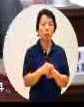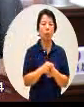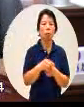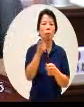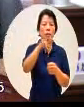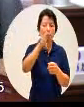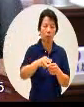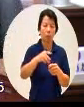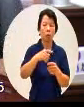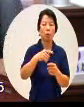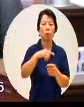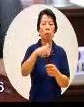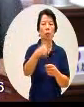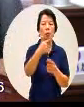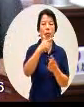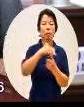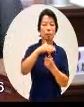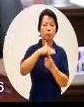六百度來下一頁